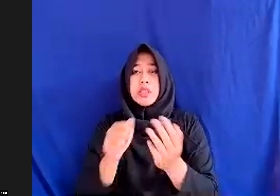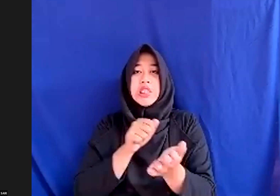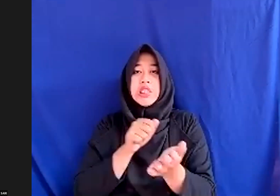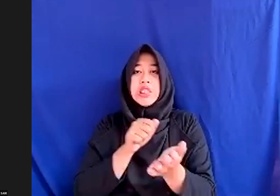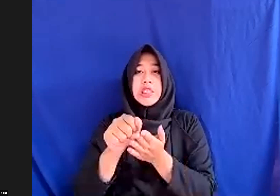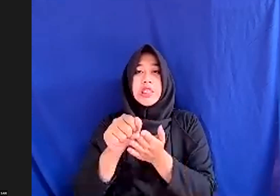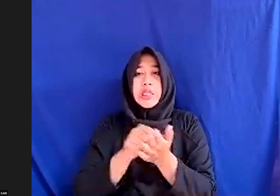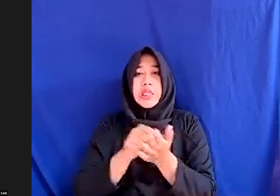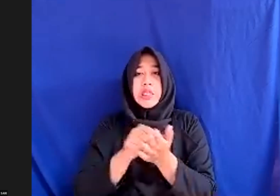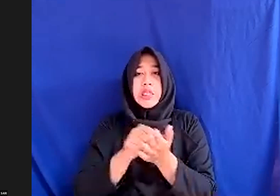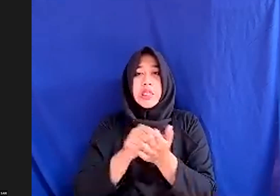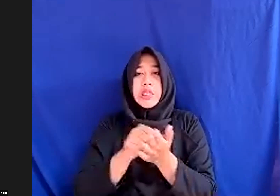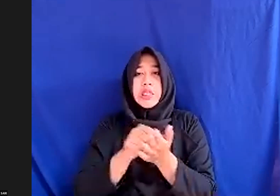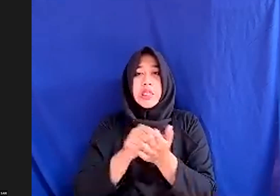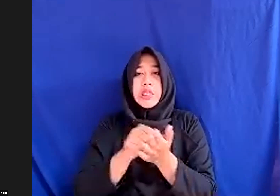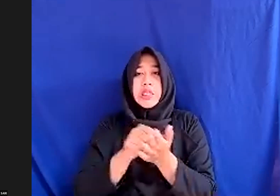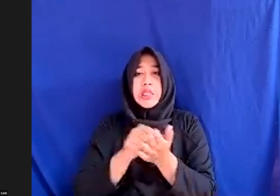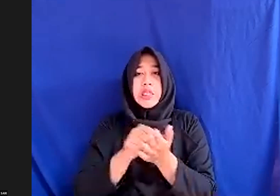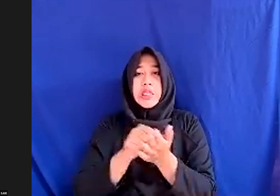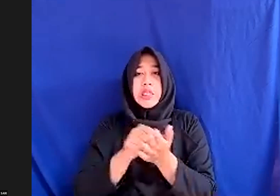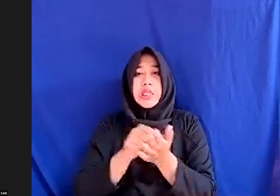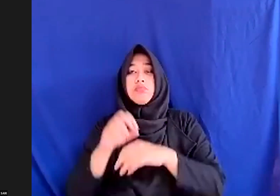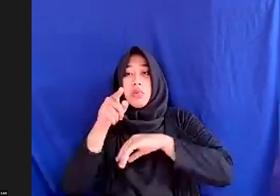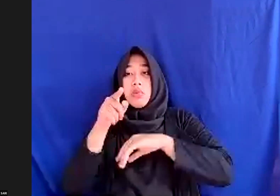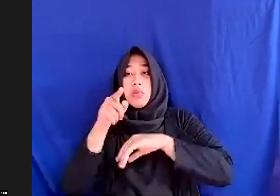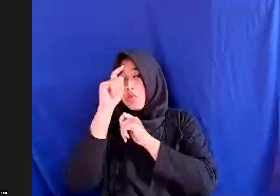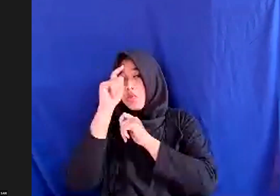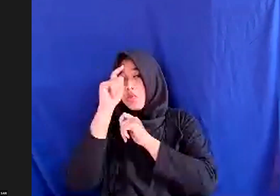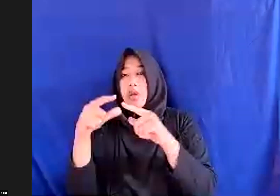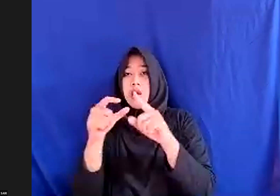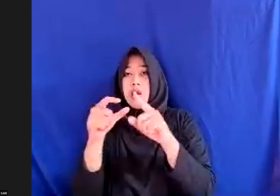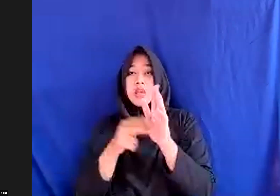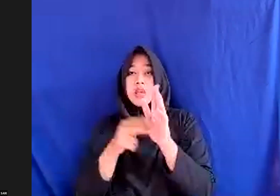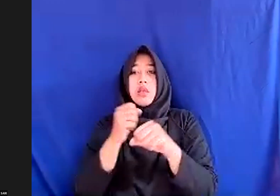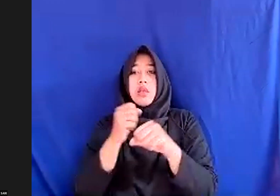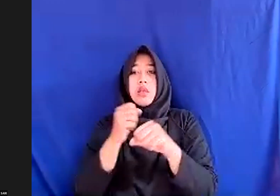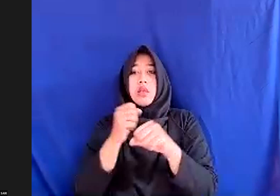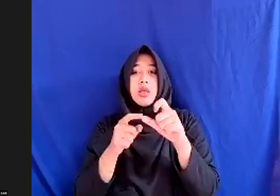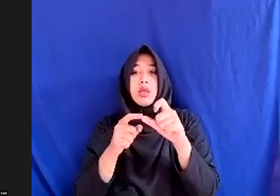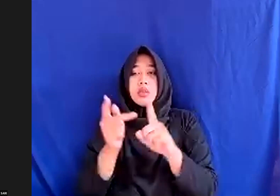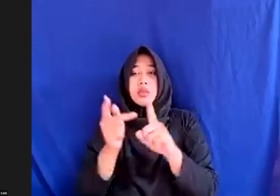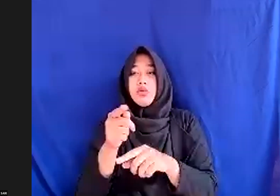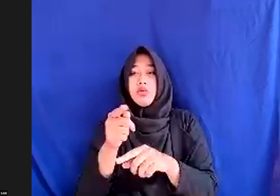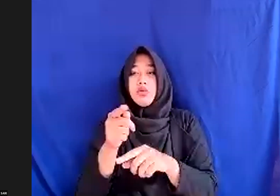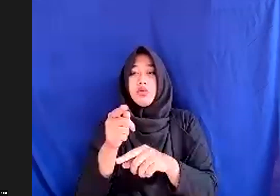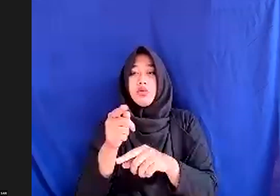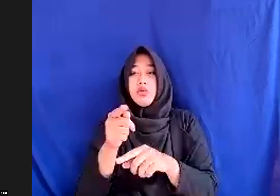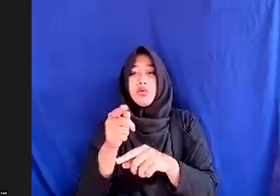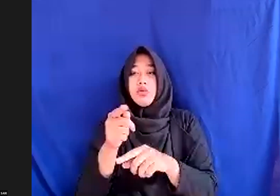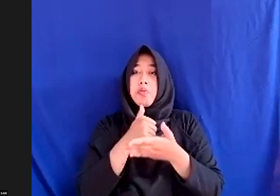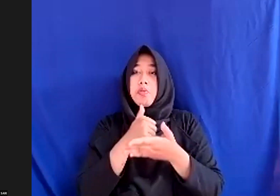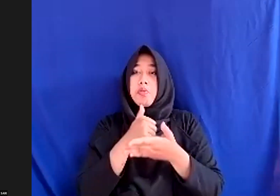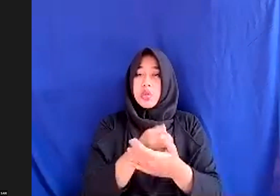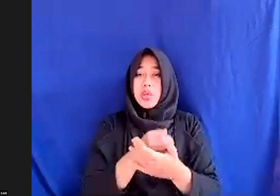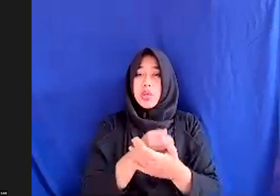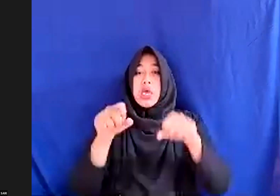di kita ini, tadi dikemukakan oleh Prof. Adi Ningsih bahwa itu sangat membantu sekali karena sistem-sistem